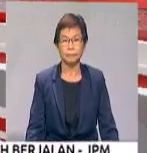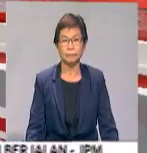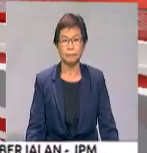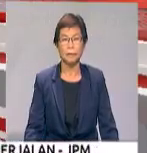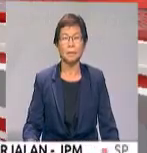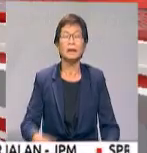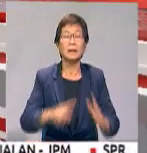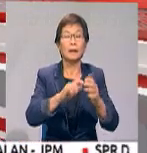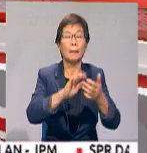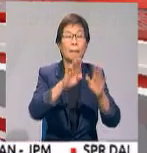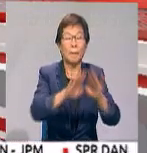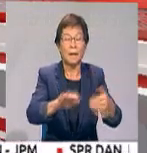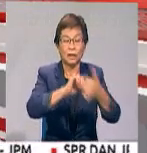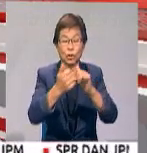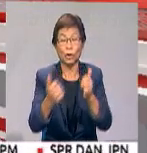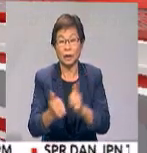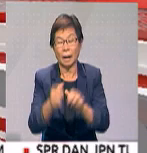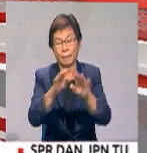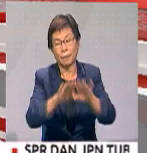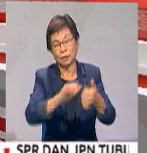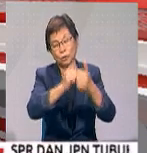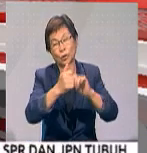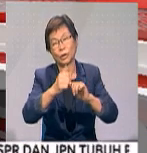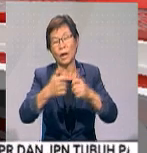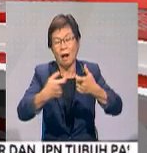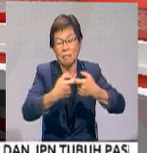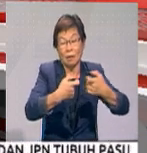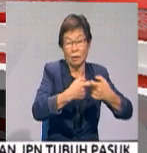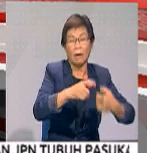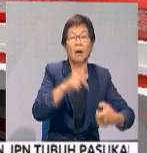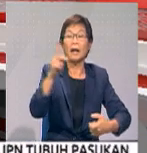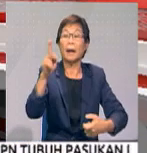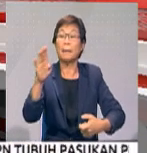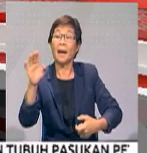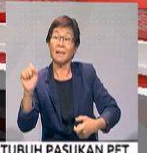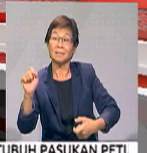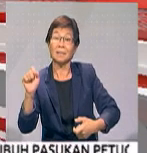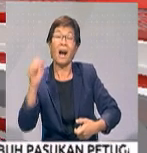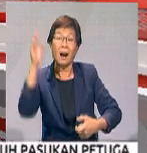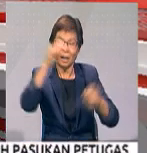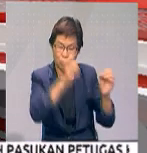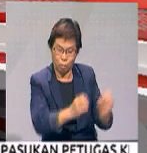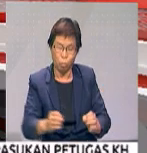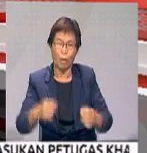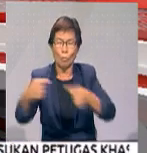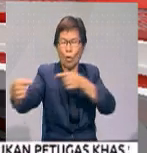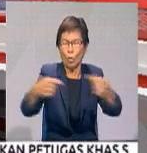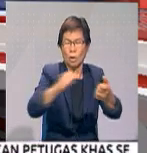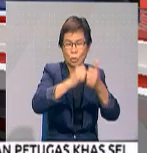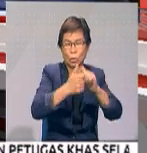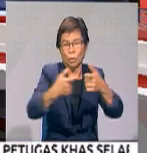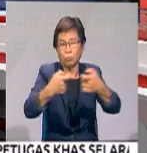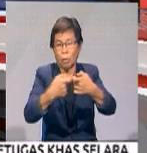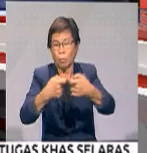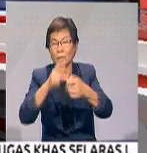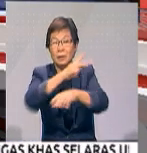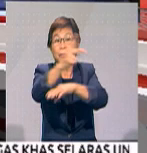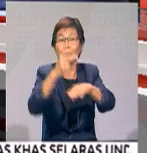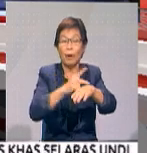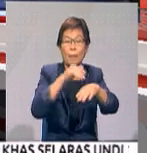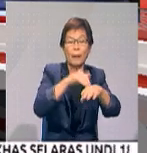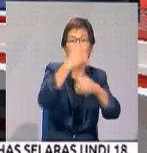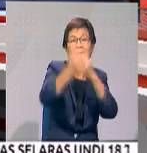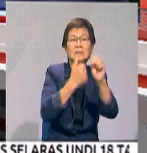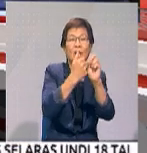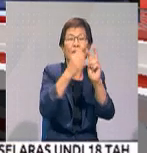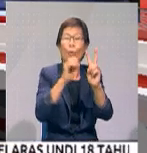Kita mulakan segmen sukan dengan perkembangan sukan elektronik. Kementerian Belia dan Sukan akan menganjurkan Liga Sukan Elektronik Kebangsaan pada